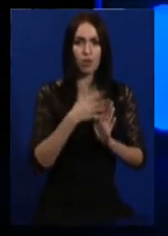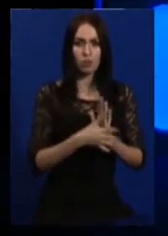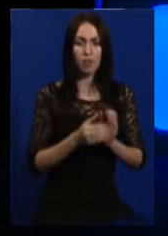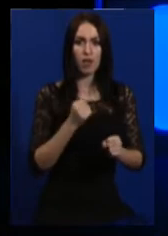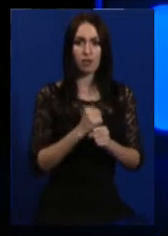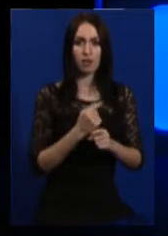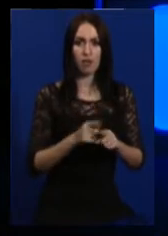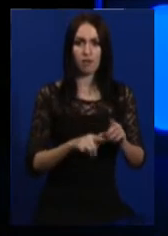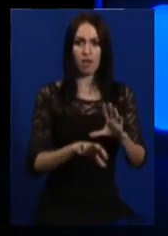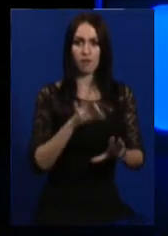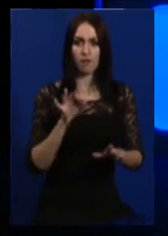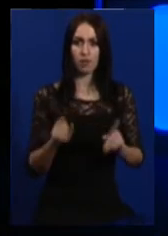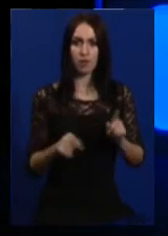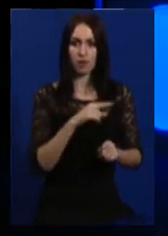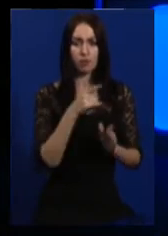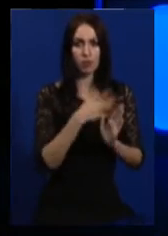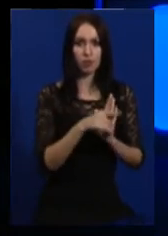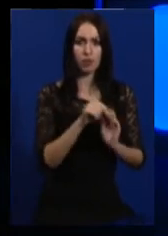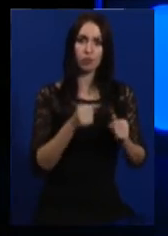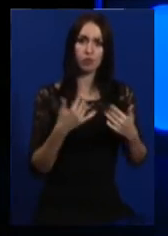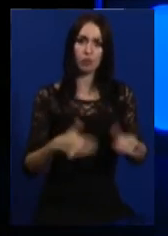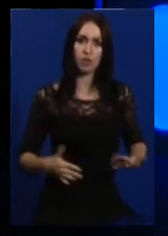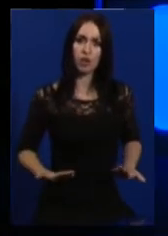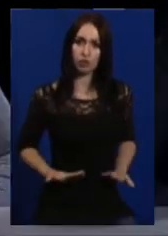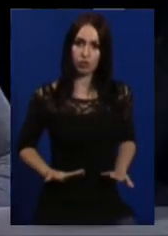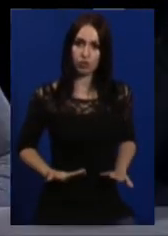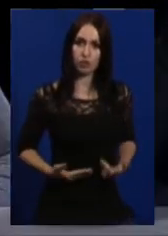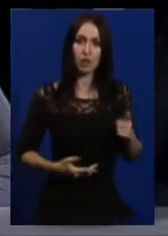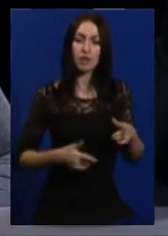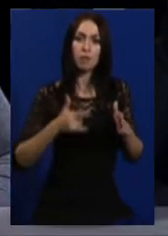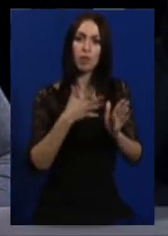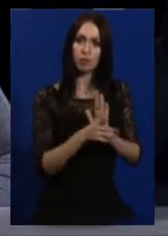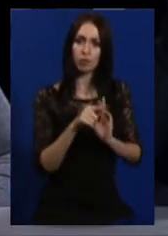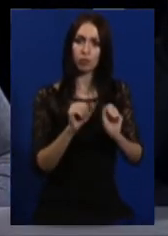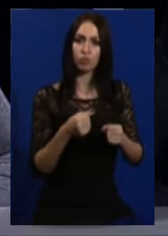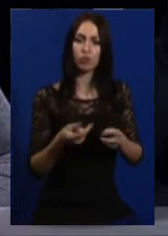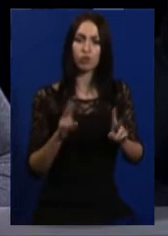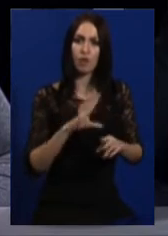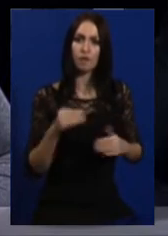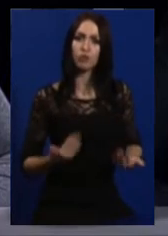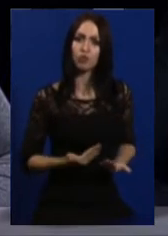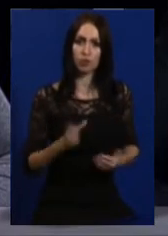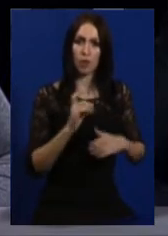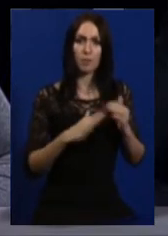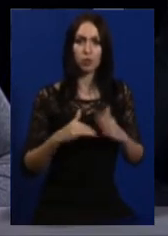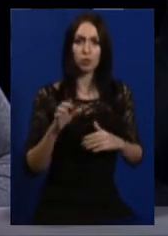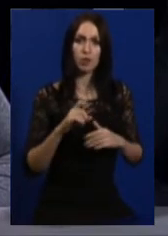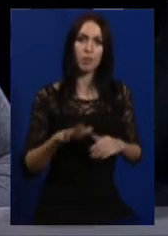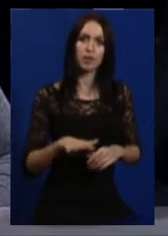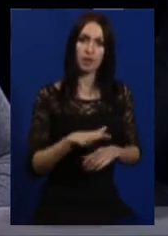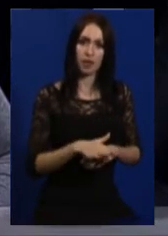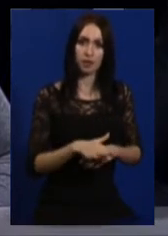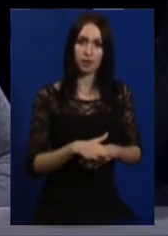ты понимаешь что ты можешь потерять жизнь ты понимаешь что ты можешь остаться на всю жизнь без руки и без ноги